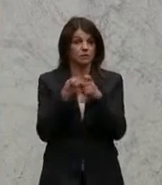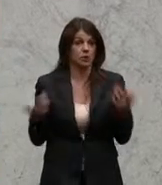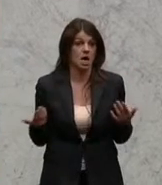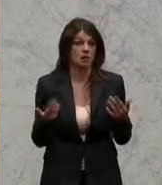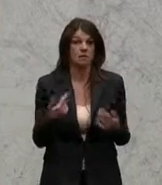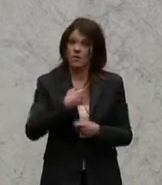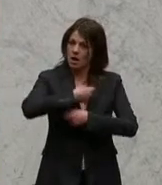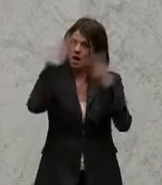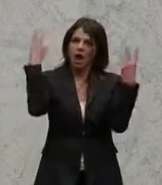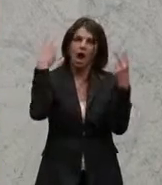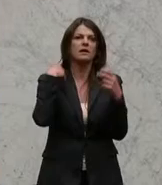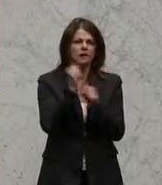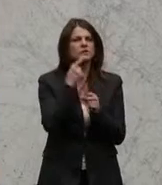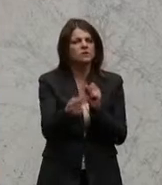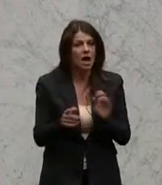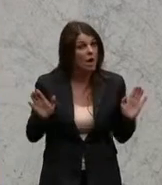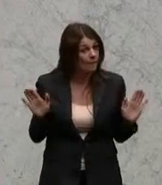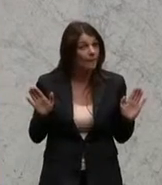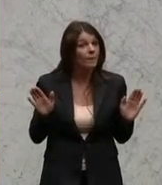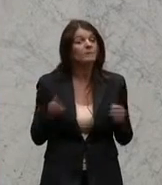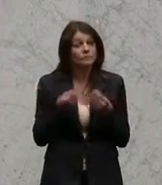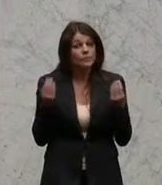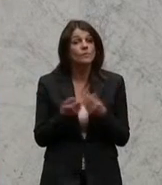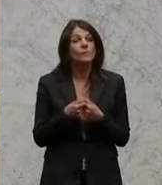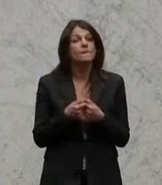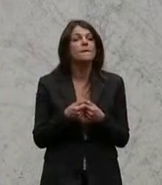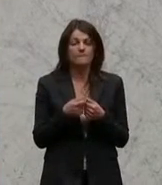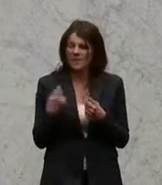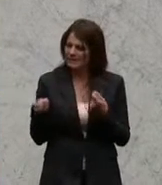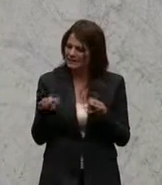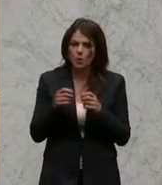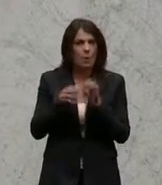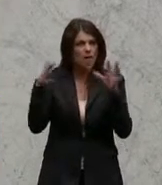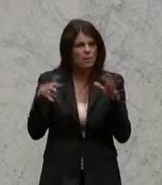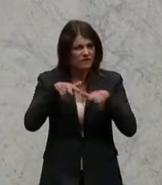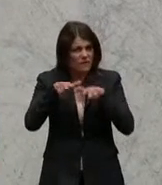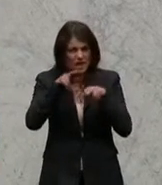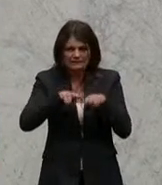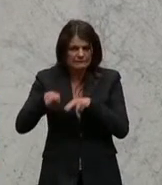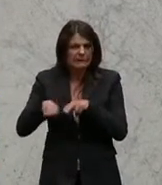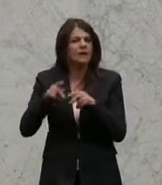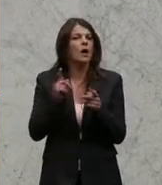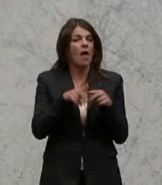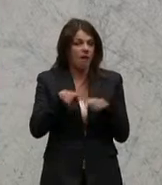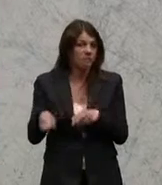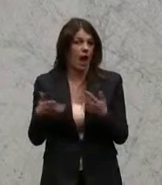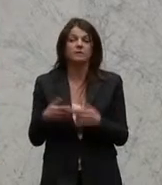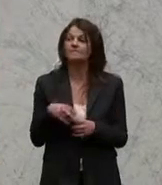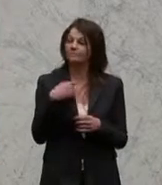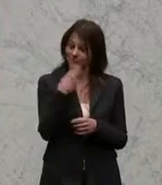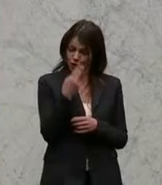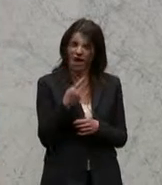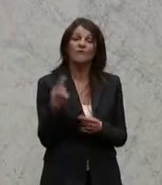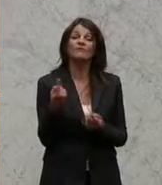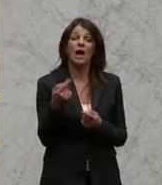wir ganz klar sagen können, aufgrund von den unabhängigen Verfahrensrichtern, Verfahrensanwalt, wer für die